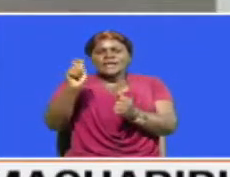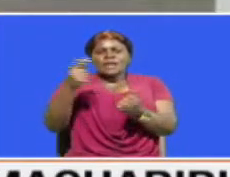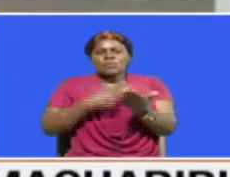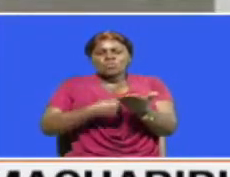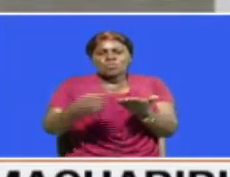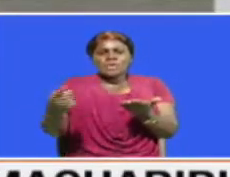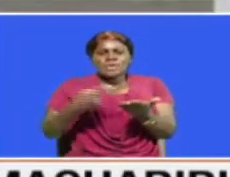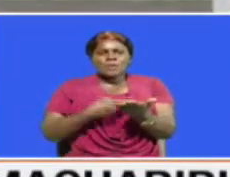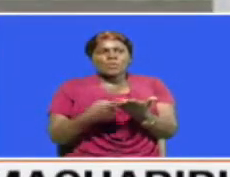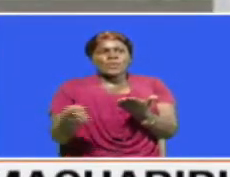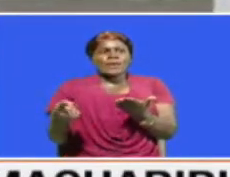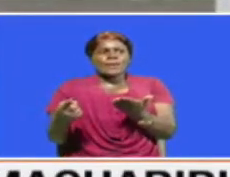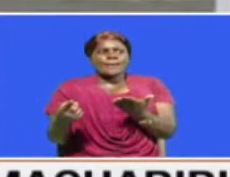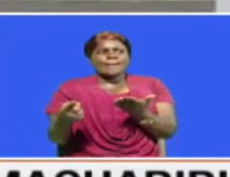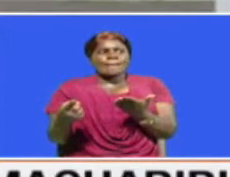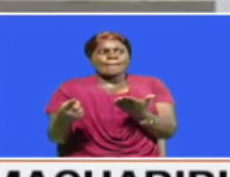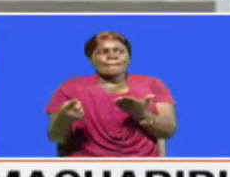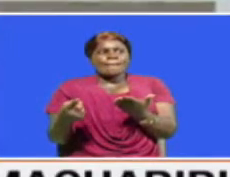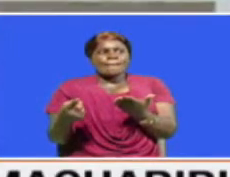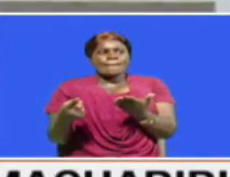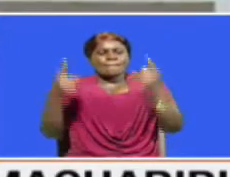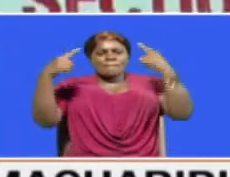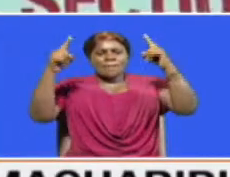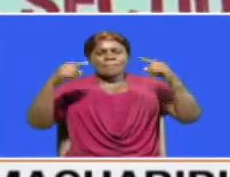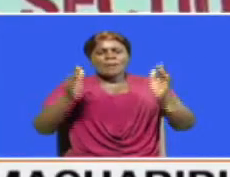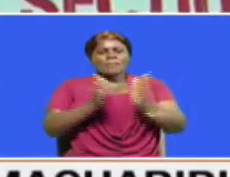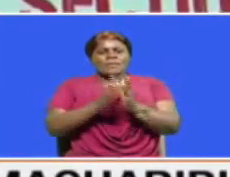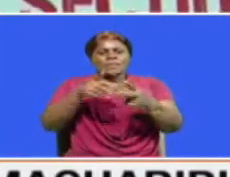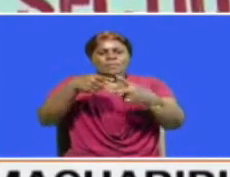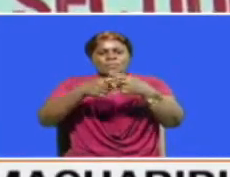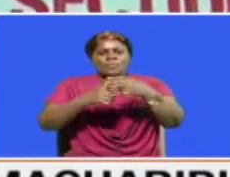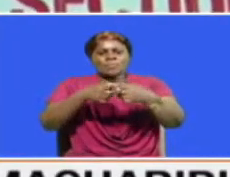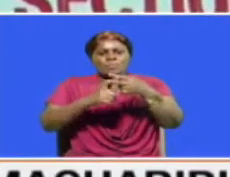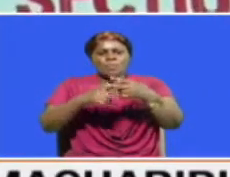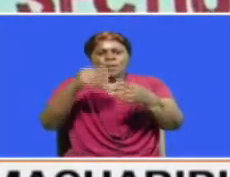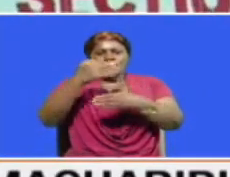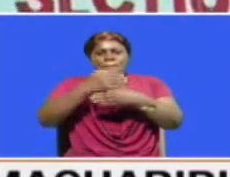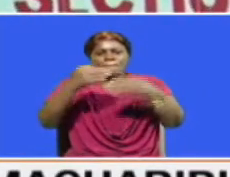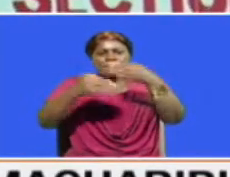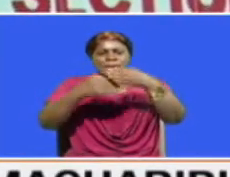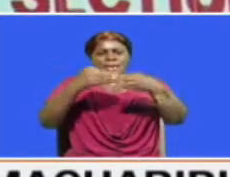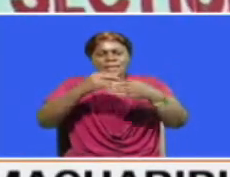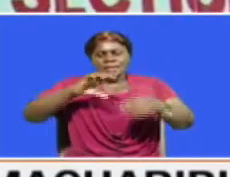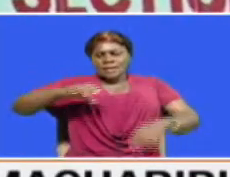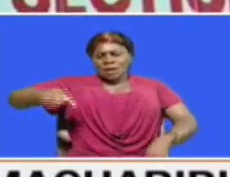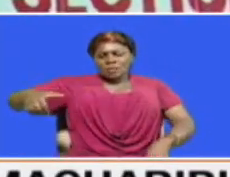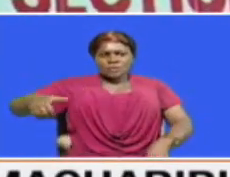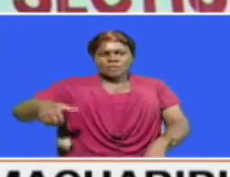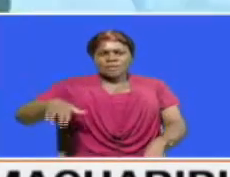wiki. Hilo litafaulishwa na kiwanda cha samaki kilichojengwa katika kaunti hiyo,